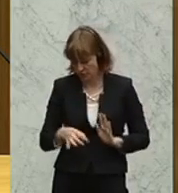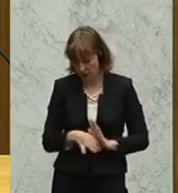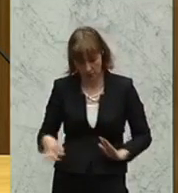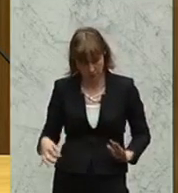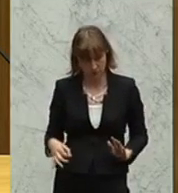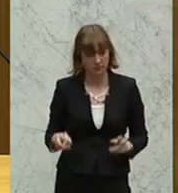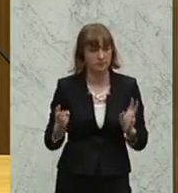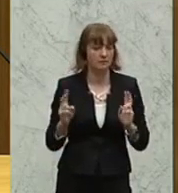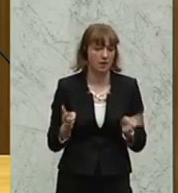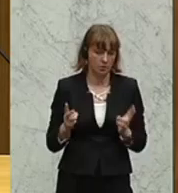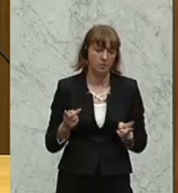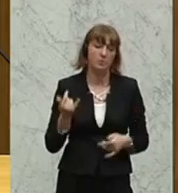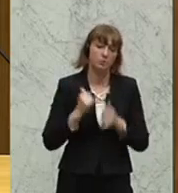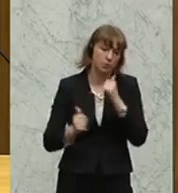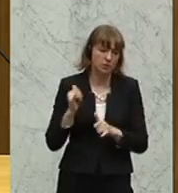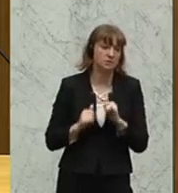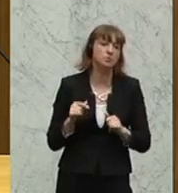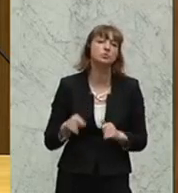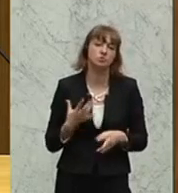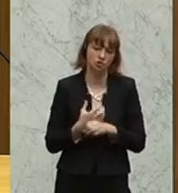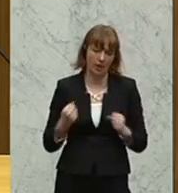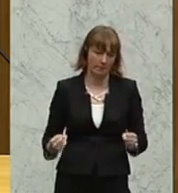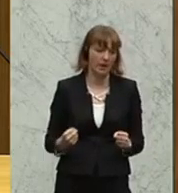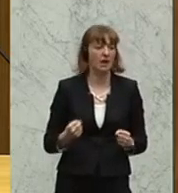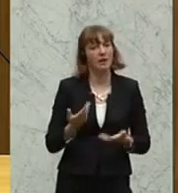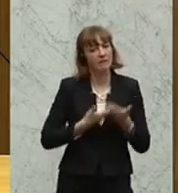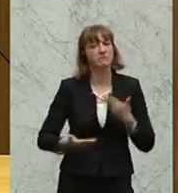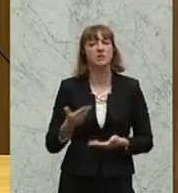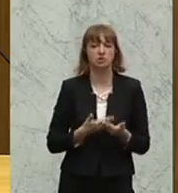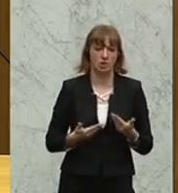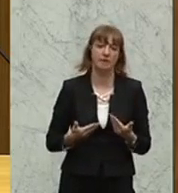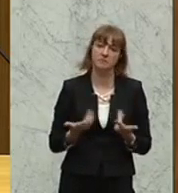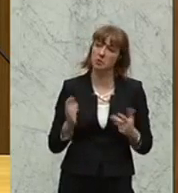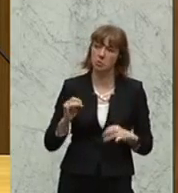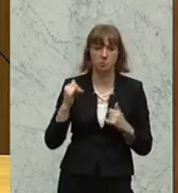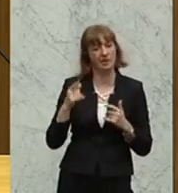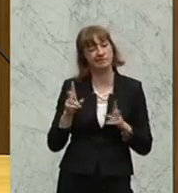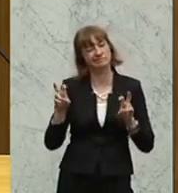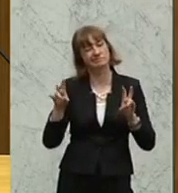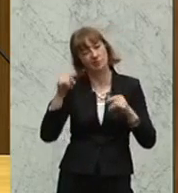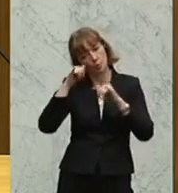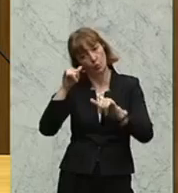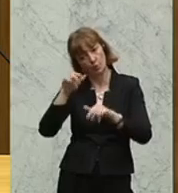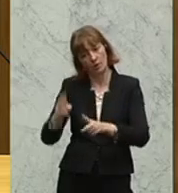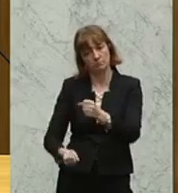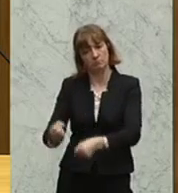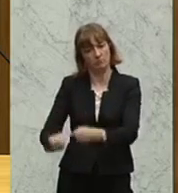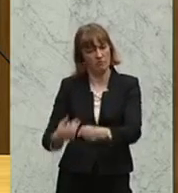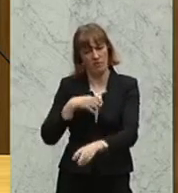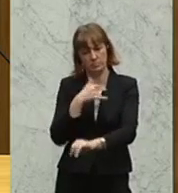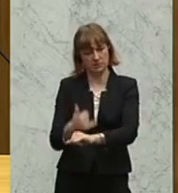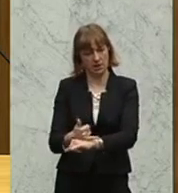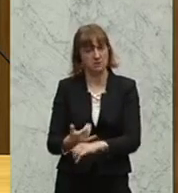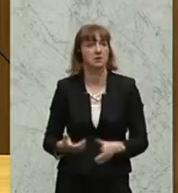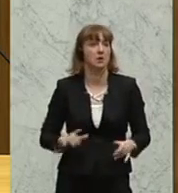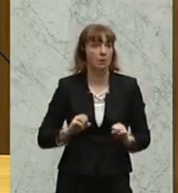es ist ja noch Zeit bis zum Juli, dass wir zumindest einige dieser völlig falschen Signale